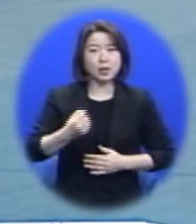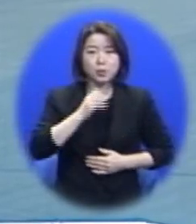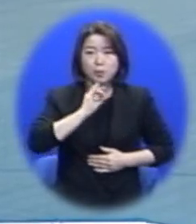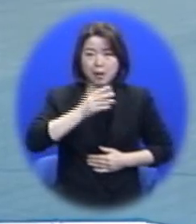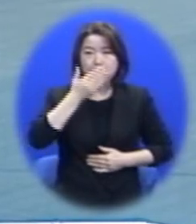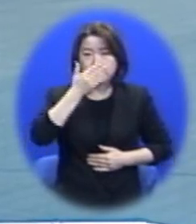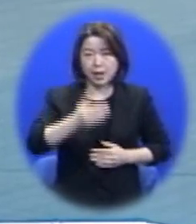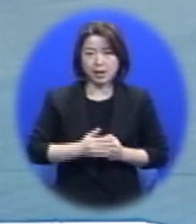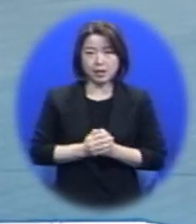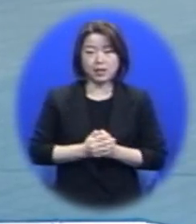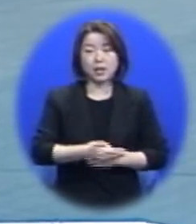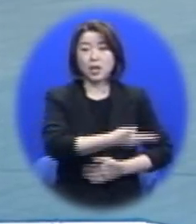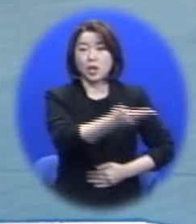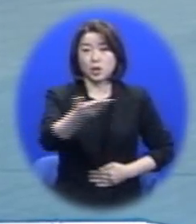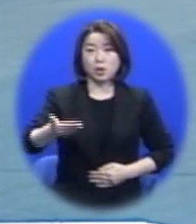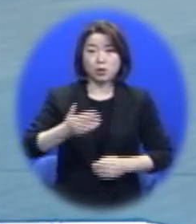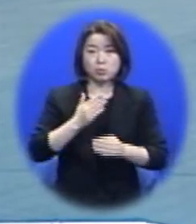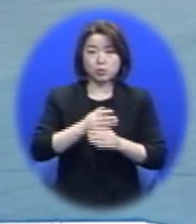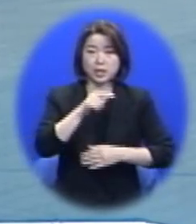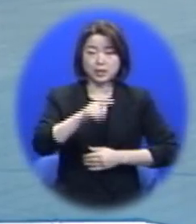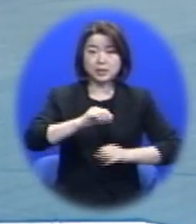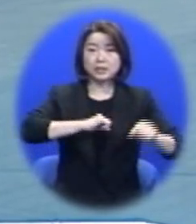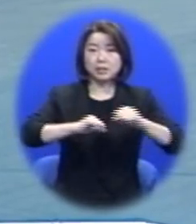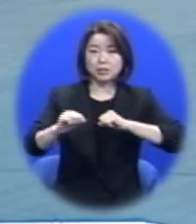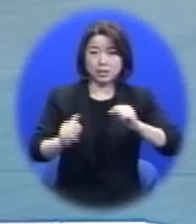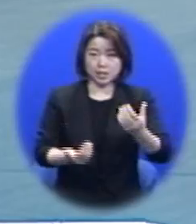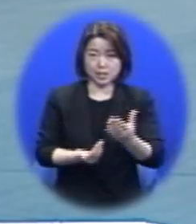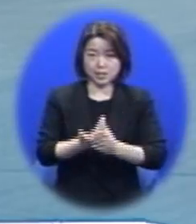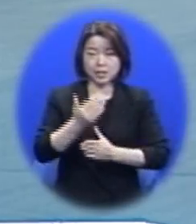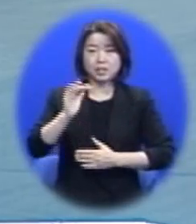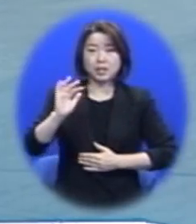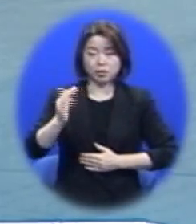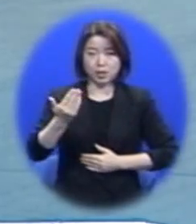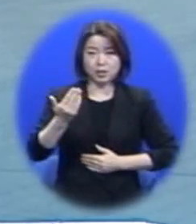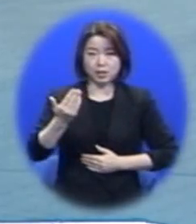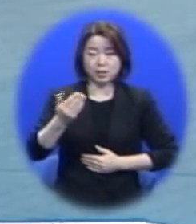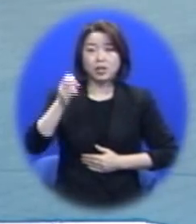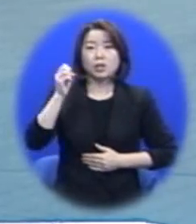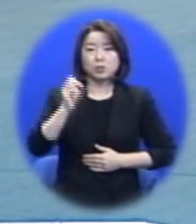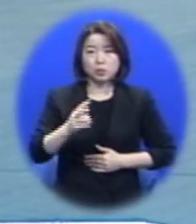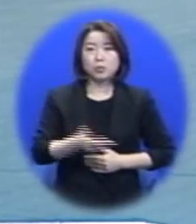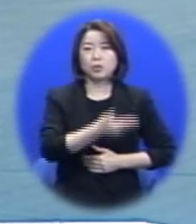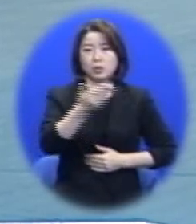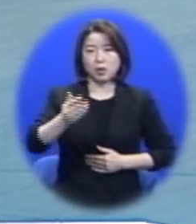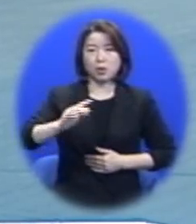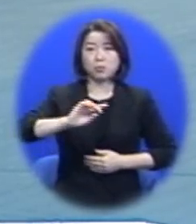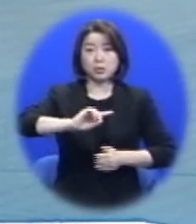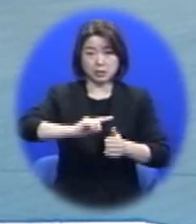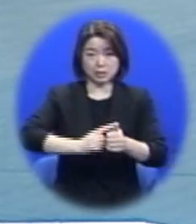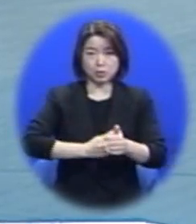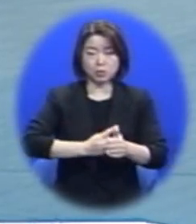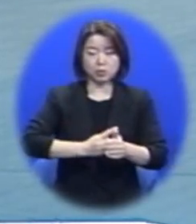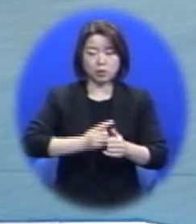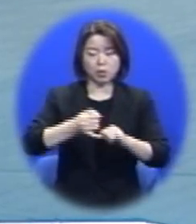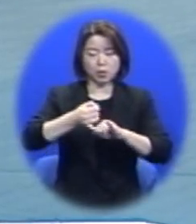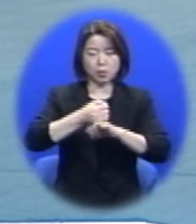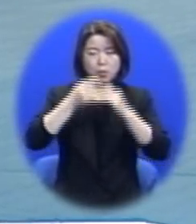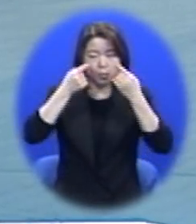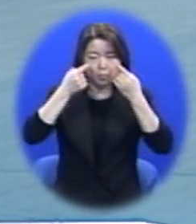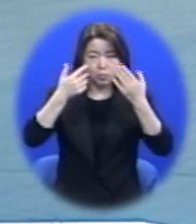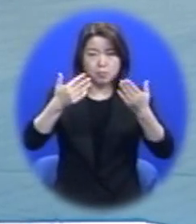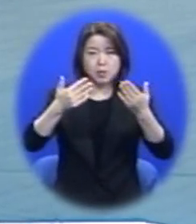가운데 정말 그 역사가 일어나게 되기를, 또 여러분 스스로가 분명히 체험하게 되기를